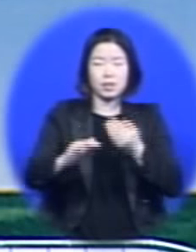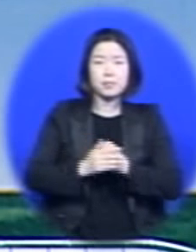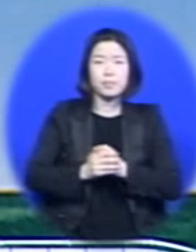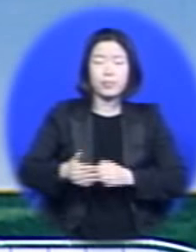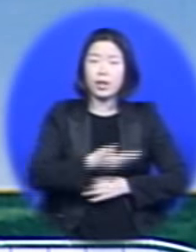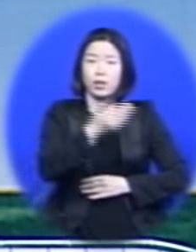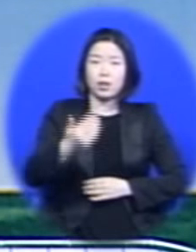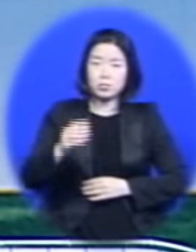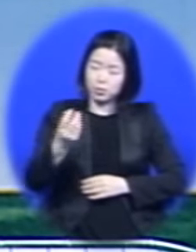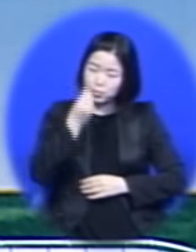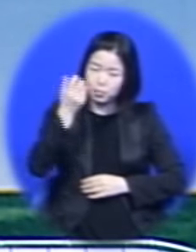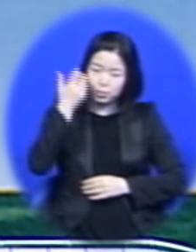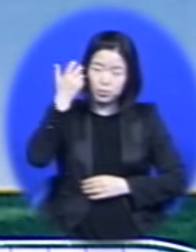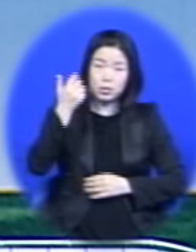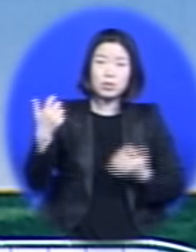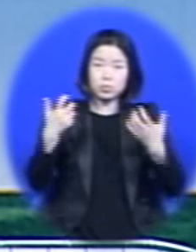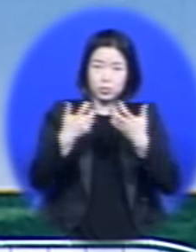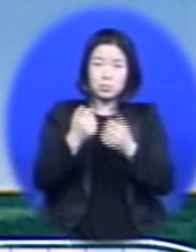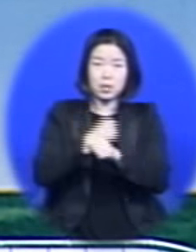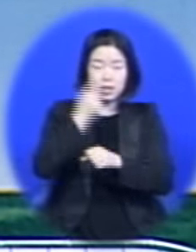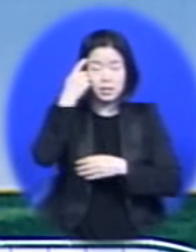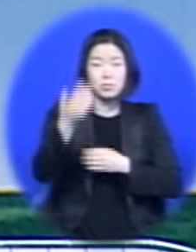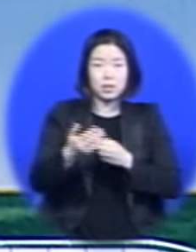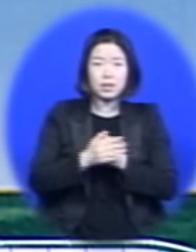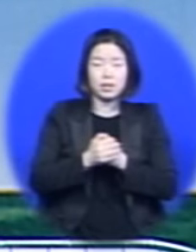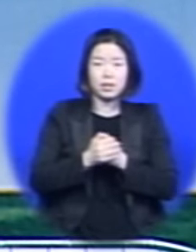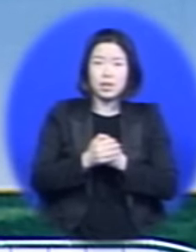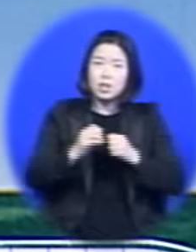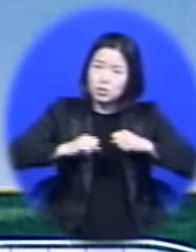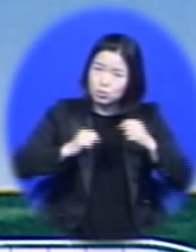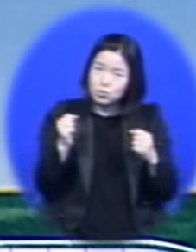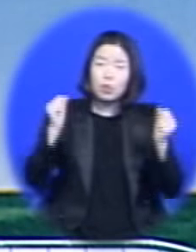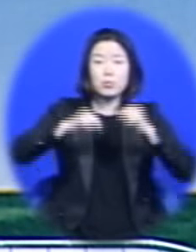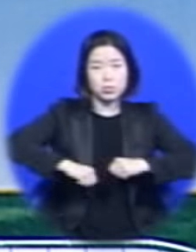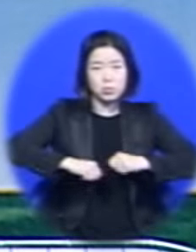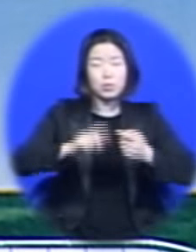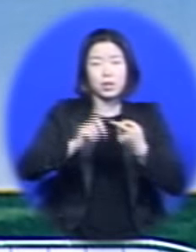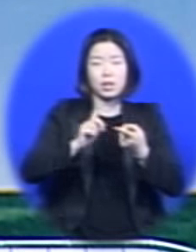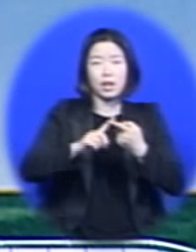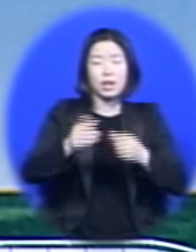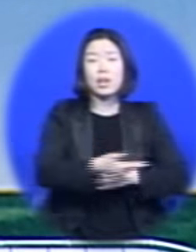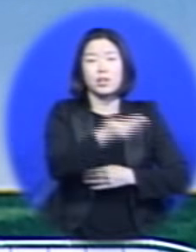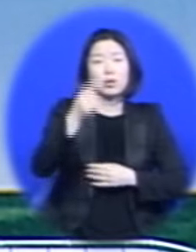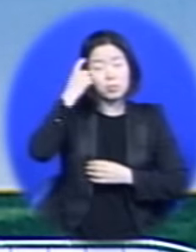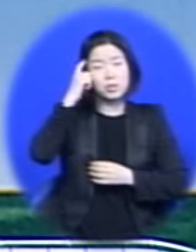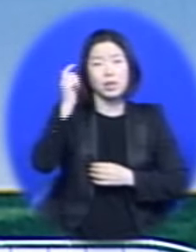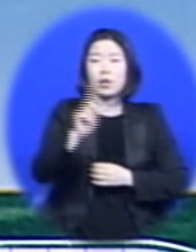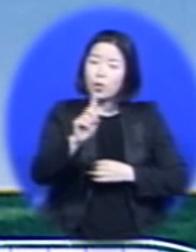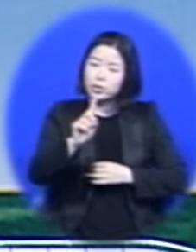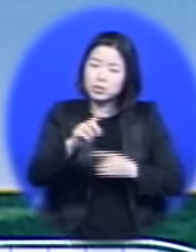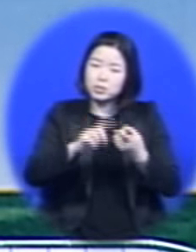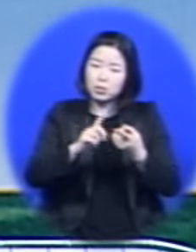여러분은 성령 충만하십니까? 순종과 불순종에 대한 여러분의 생각이 어떤지를 보면 금방 알